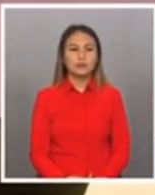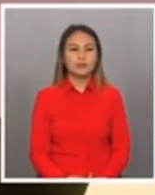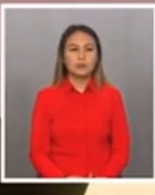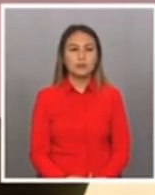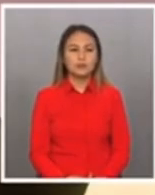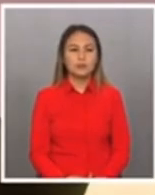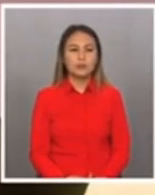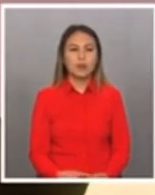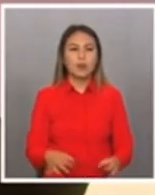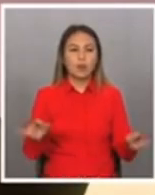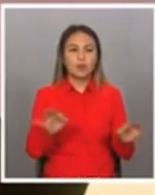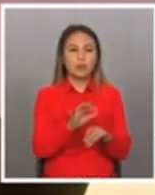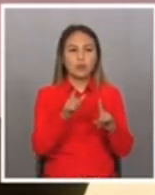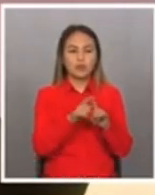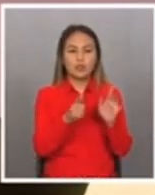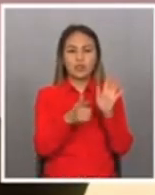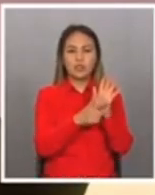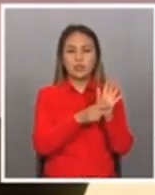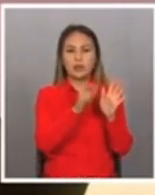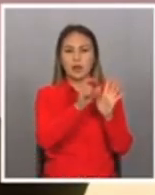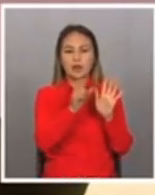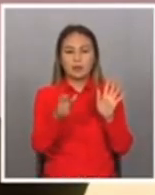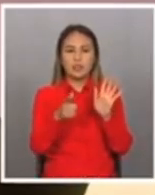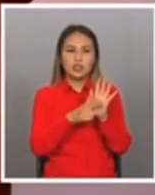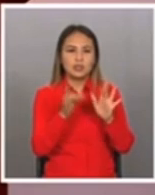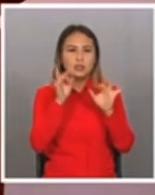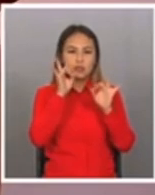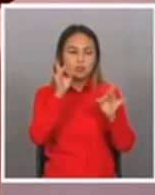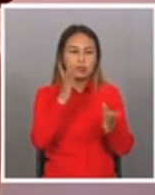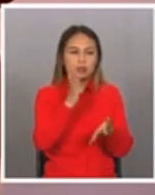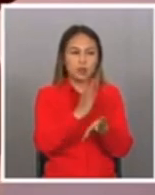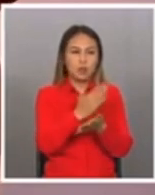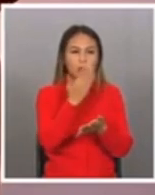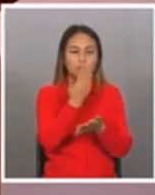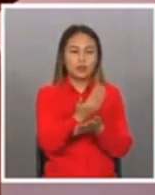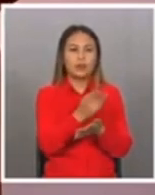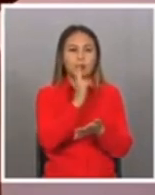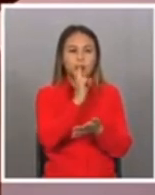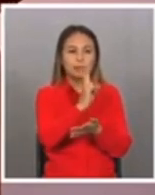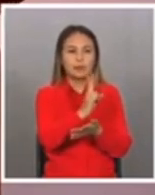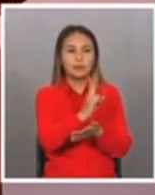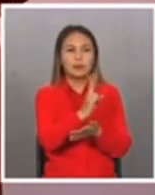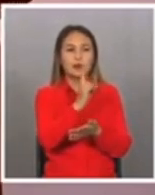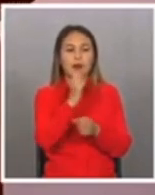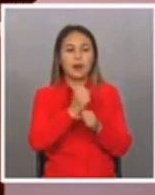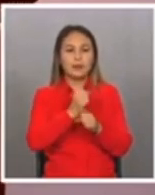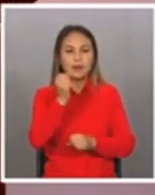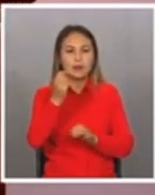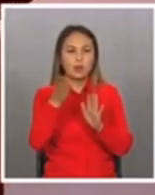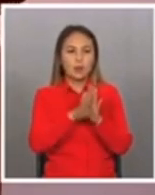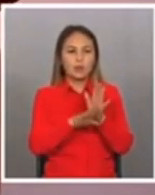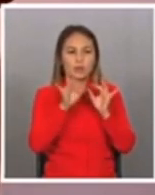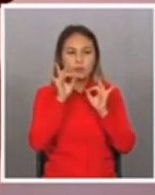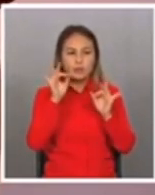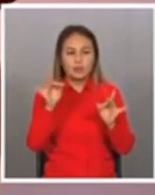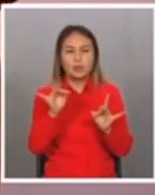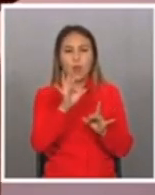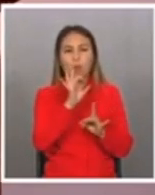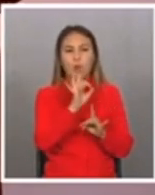Концерт сөзі 7 әріп 7 дыбыстан тұрады. Мұндағы К қатаң дауыссыз дыбыс.